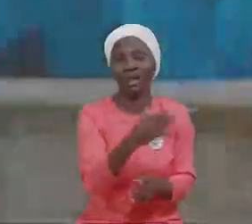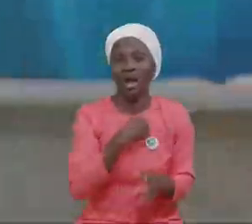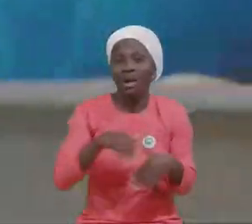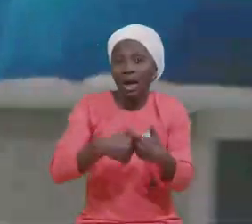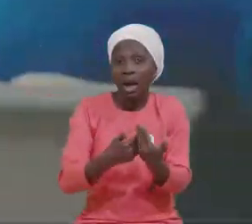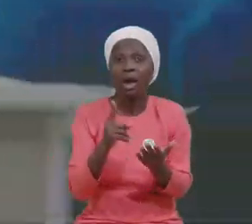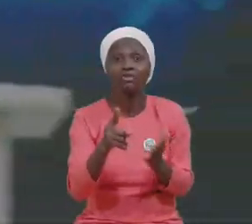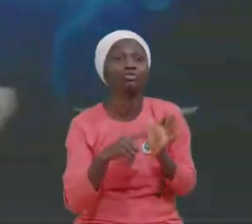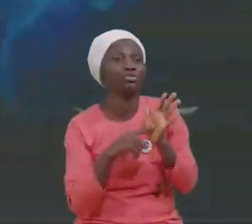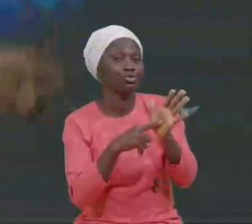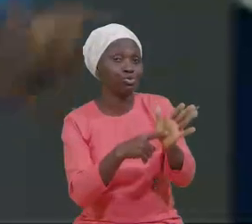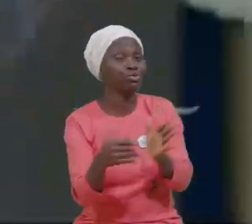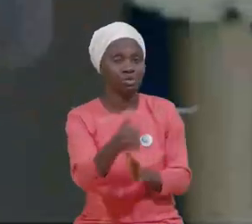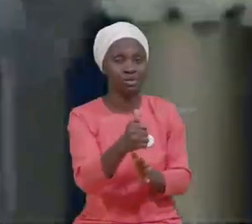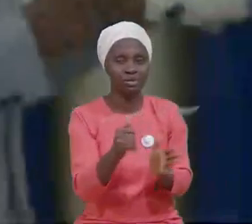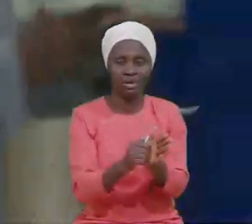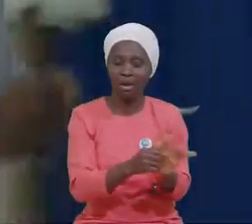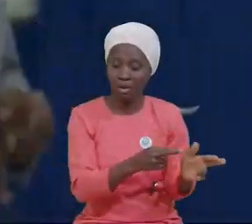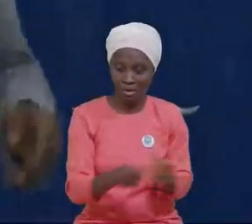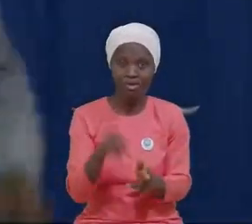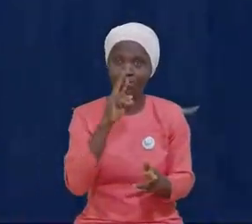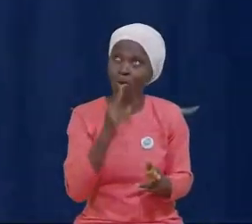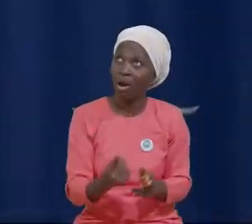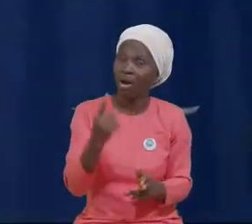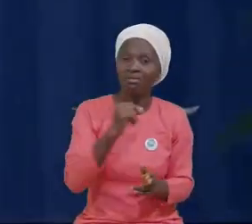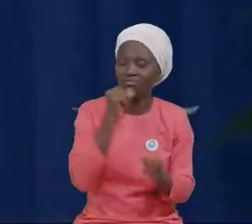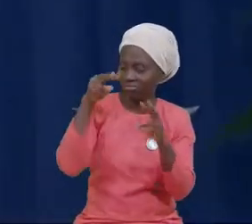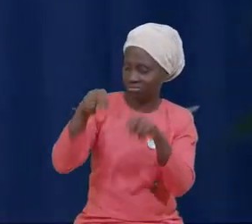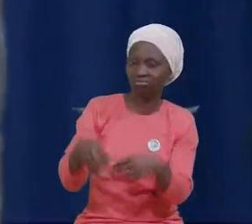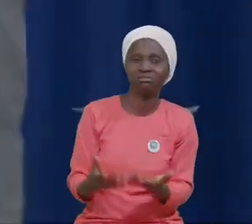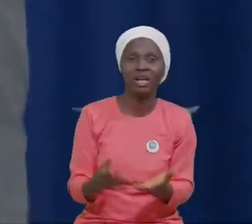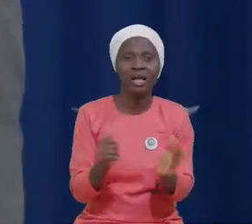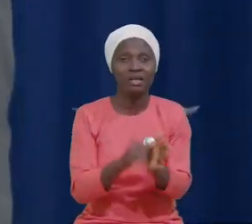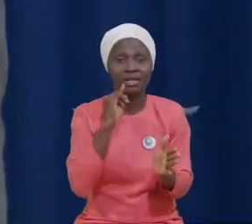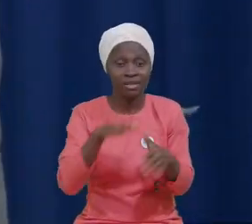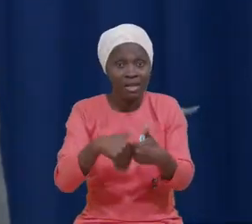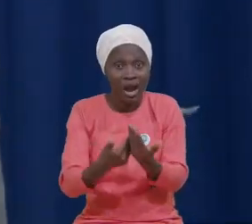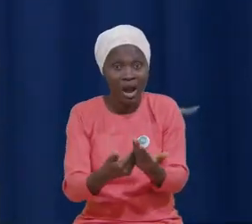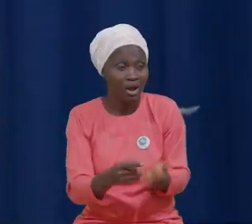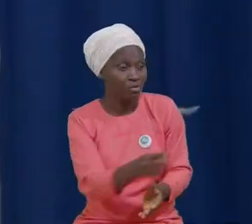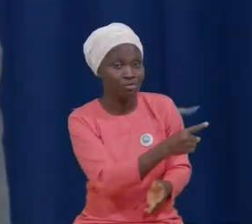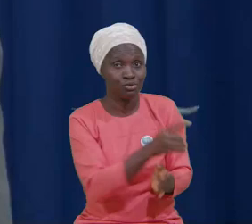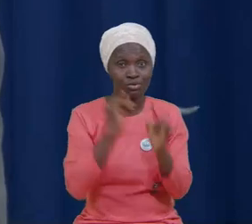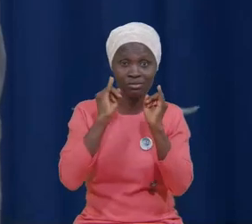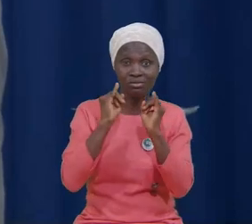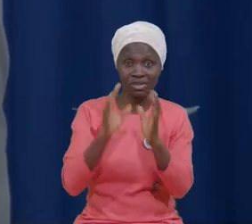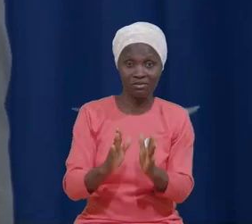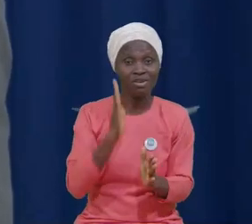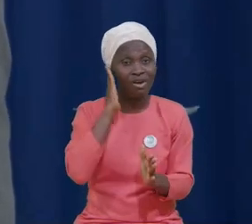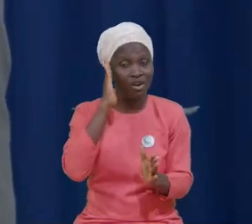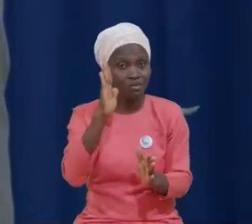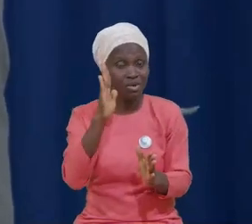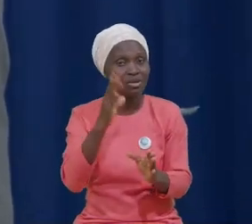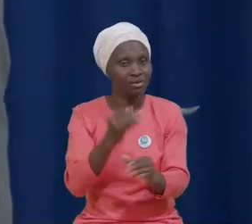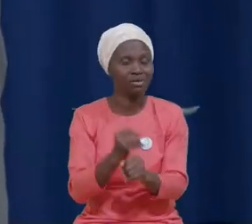démontres montre déjà que tu es en haut et tu n'es pas en bas. C'est de cette manière que ces